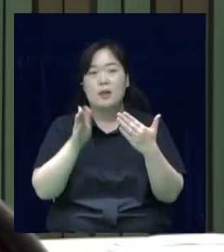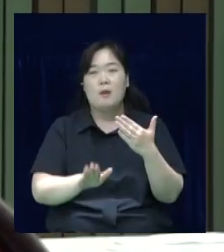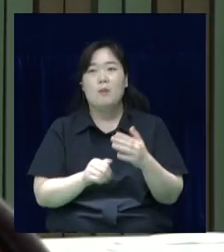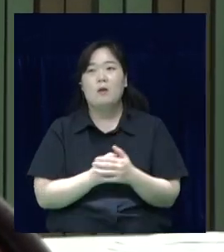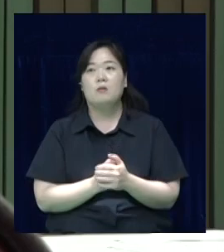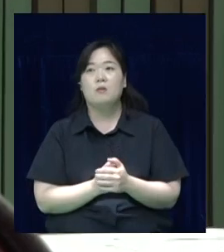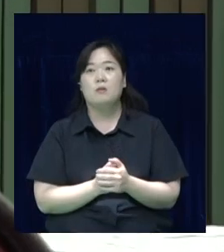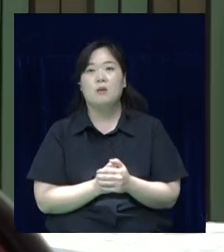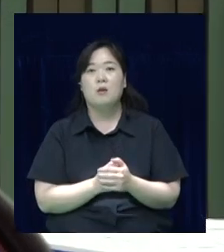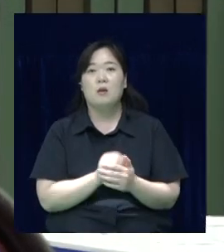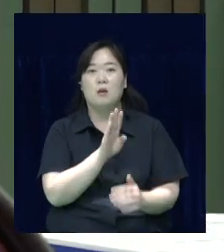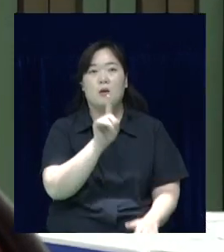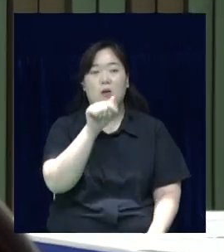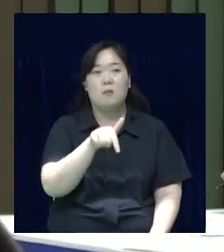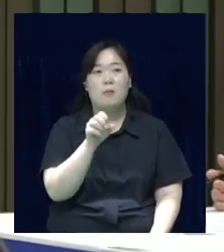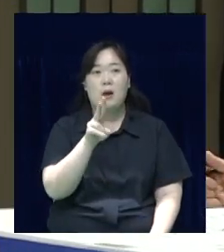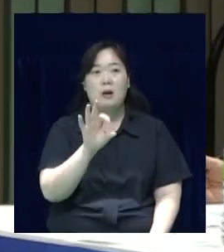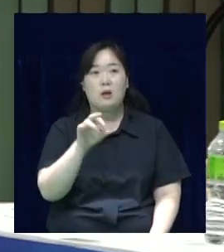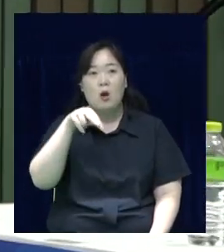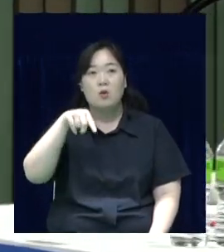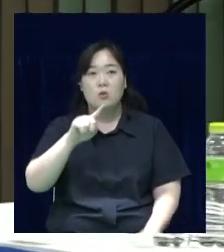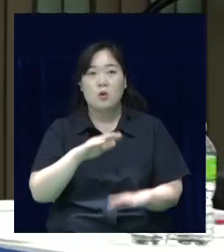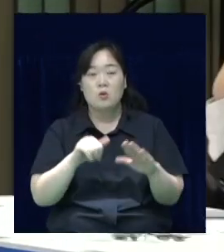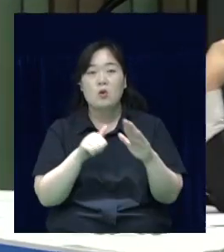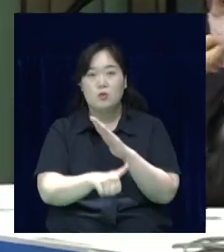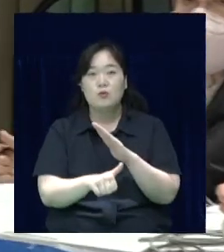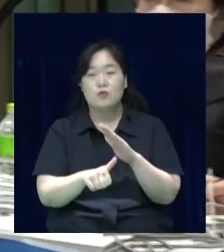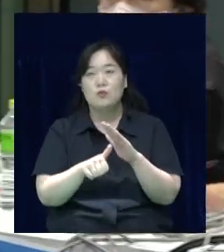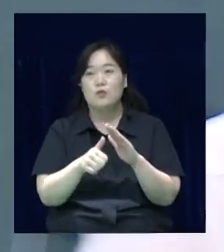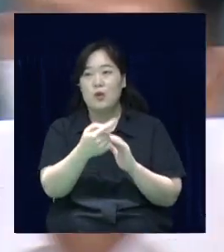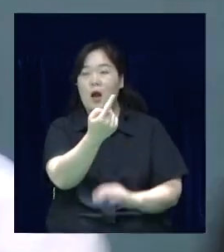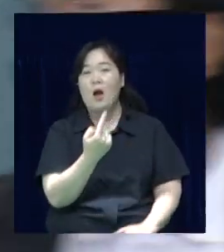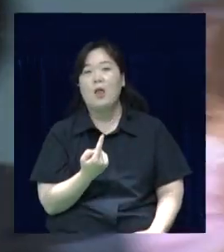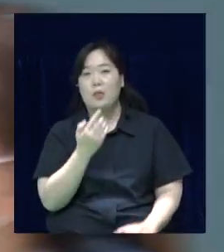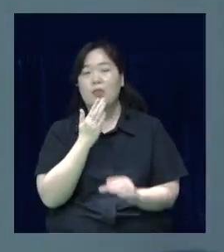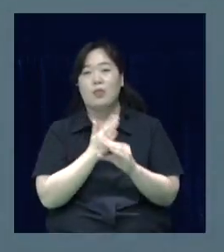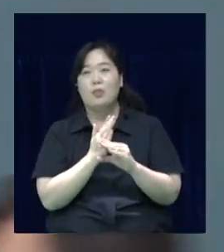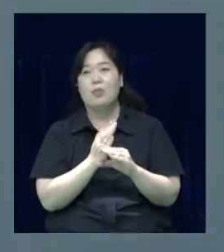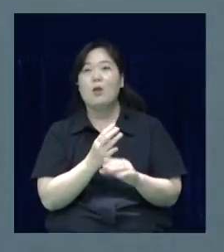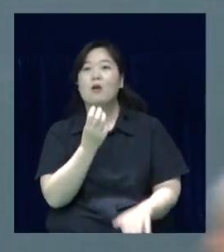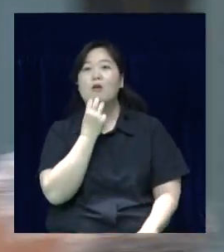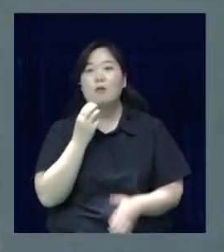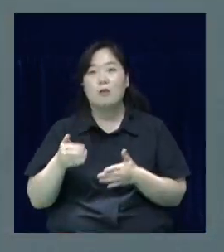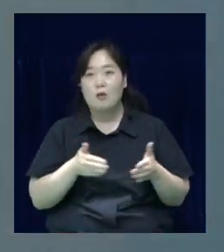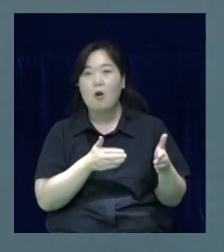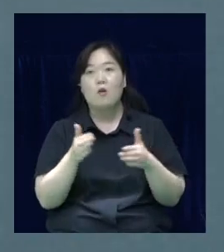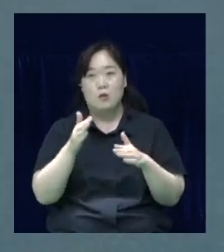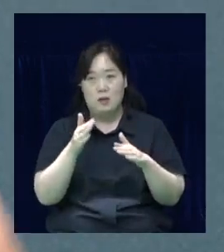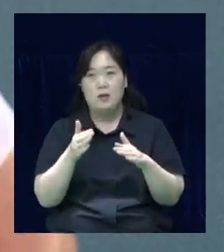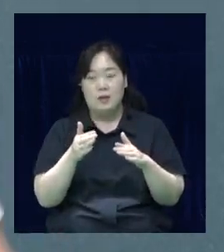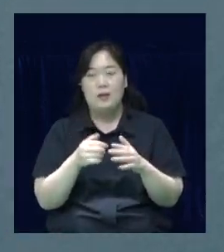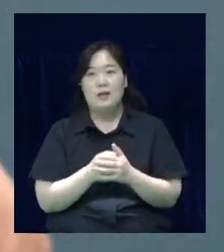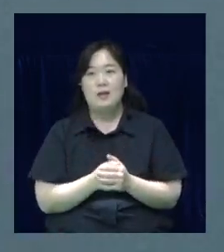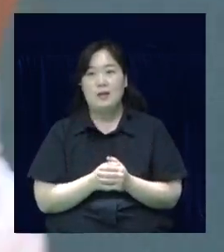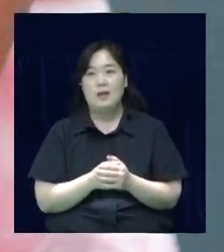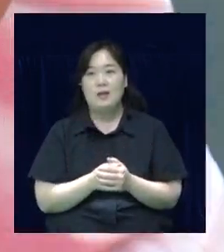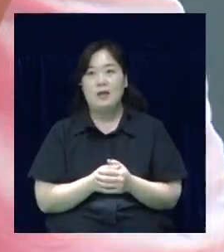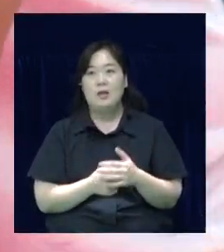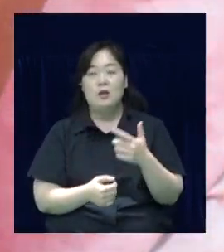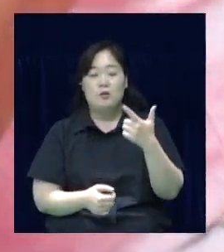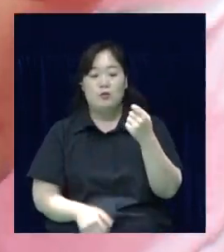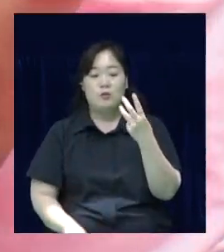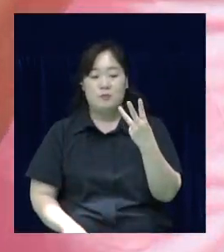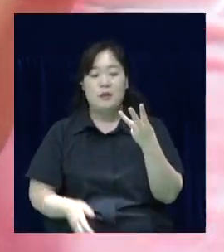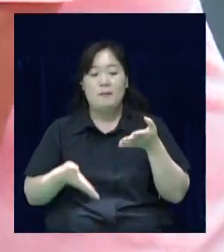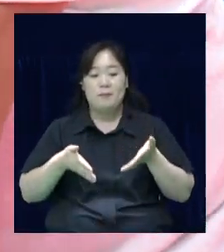자, 박영서 선수 이제 좀 다시 입장을 하고 있습니다. 경기 소속의 박영서 선수 현재 63년생